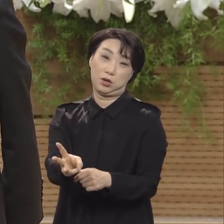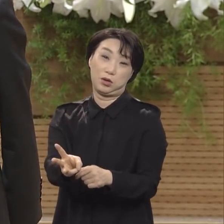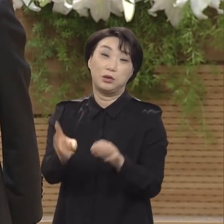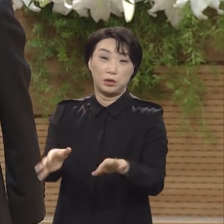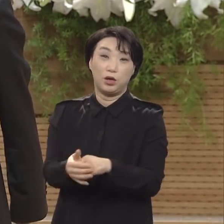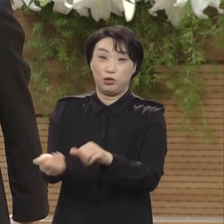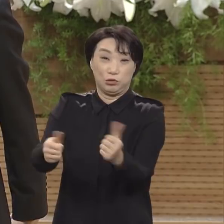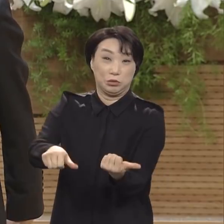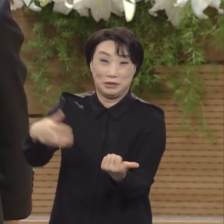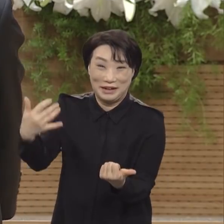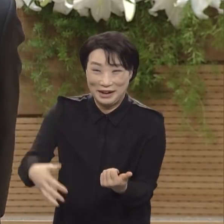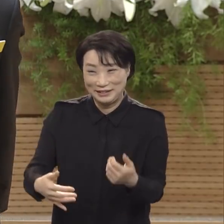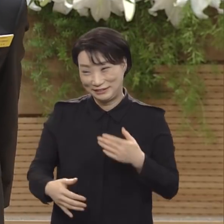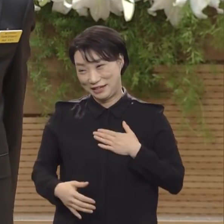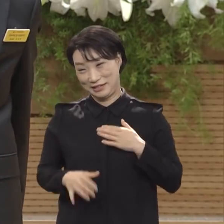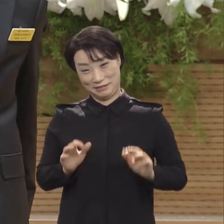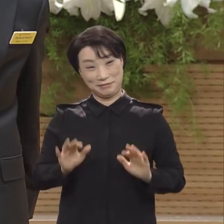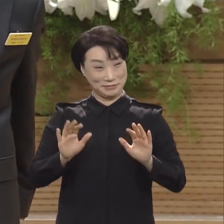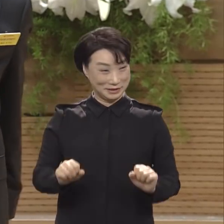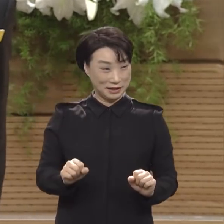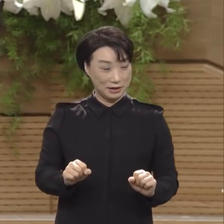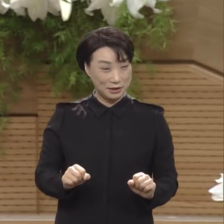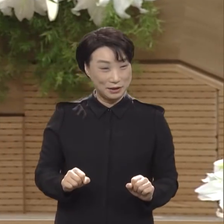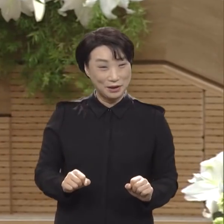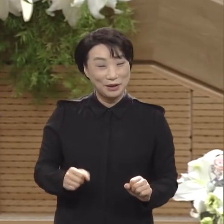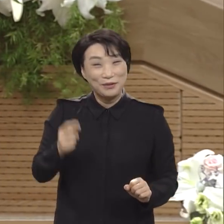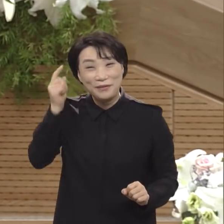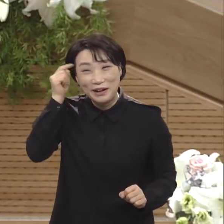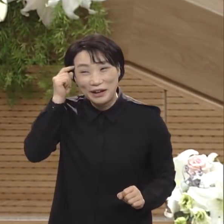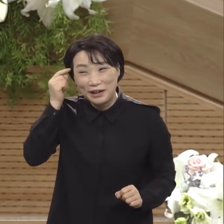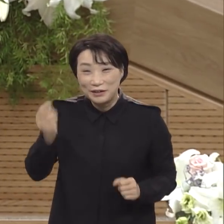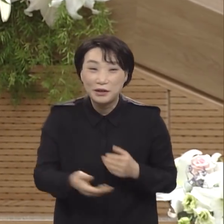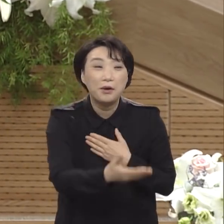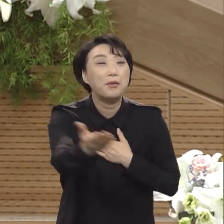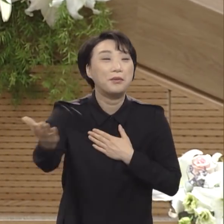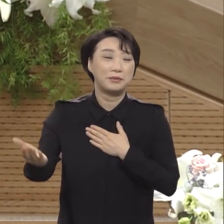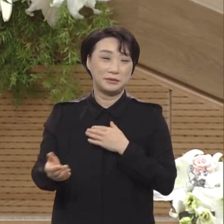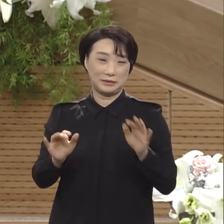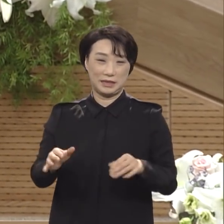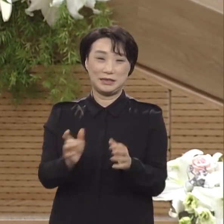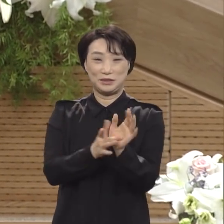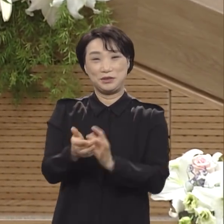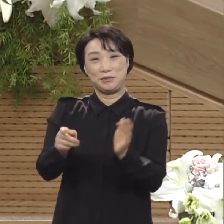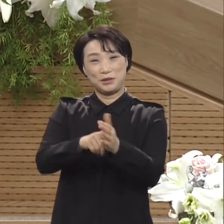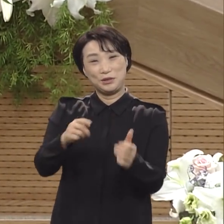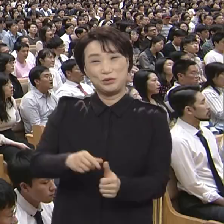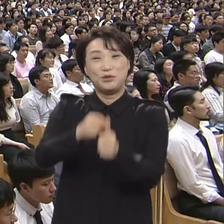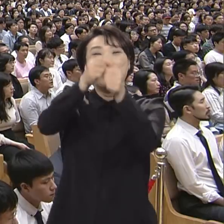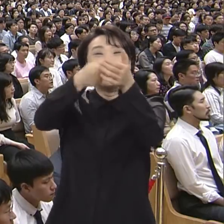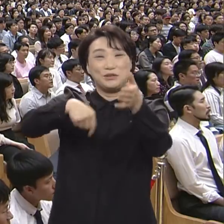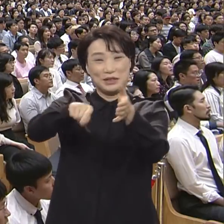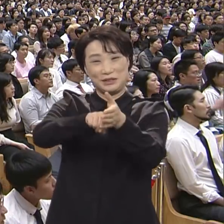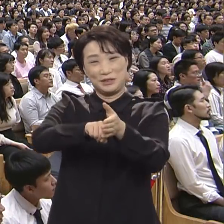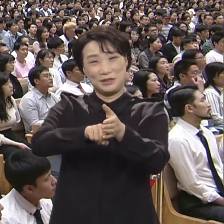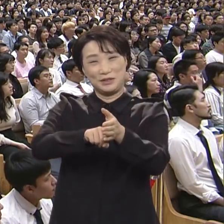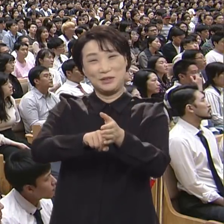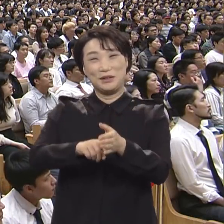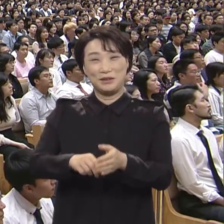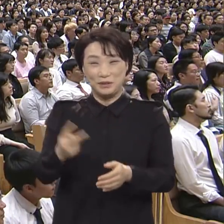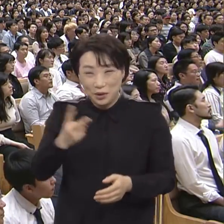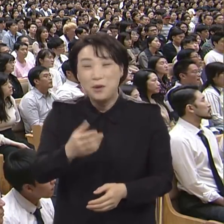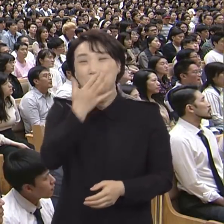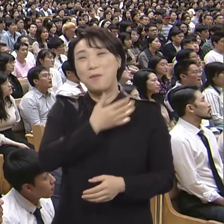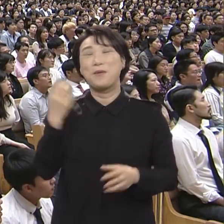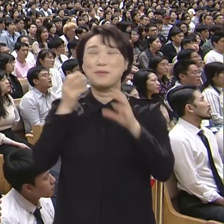안 죽었나 봤더니 오늘 여러분 예수 믿고 구원받게 하기 위해서, 또